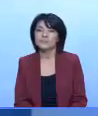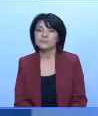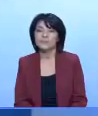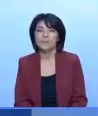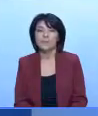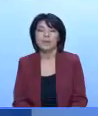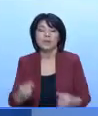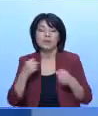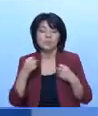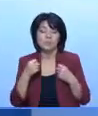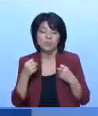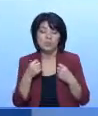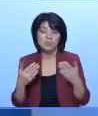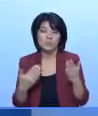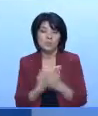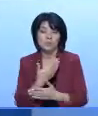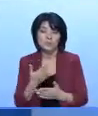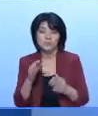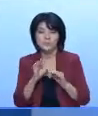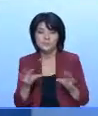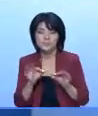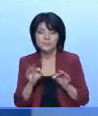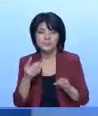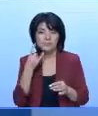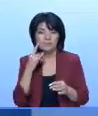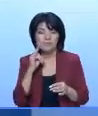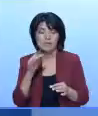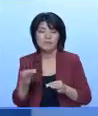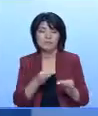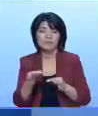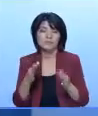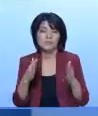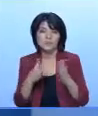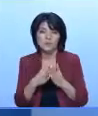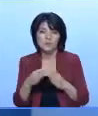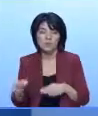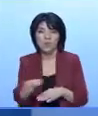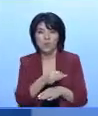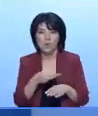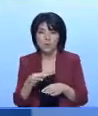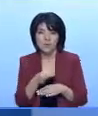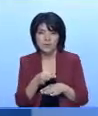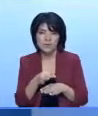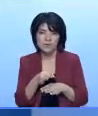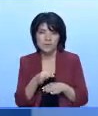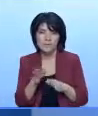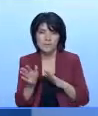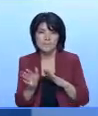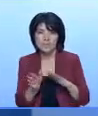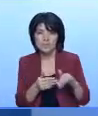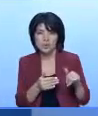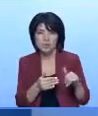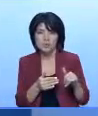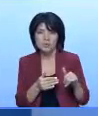Жаңалықтарымызды спорт ақпаратымен түйіндейміз. Павлодардағы шахмат үйінде облыстық Сарыарқа Самалы газетінің жүлдесіне арналған